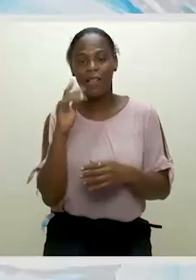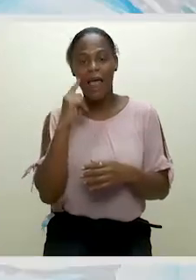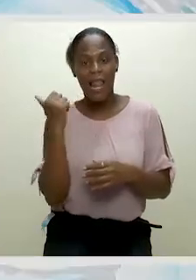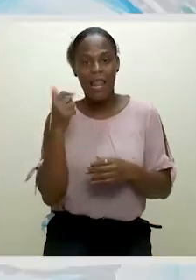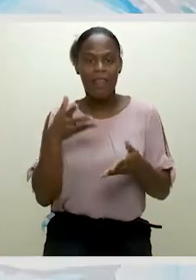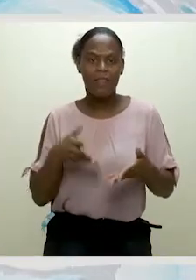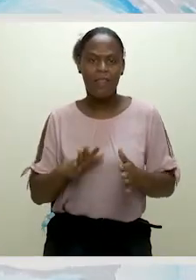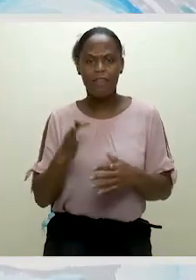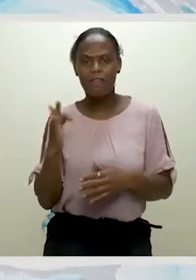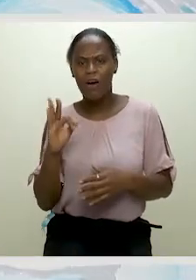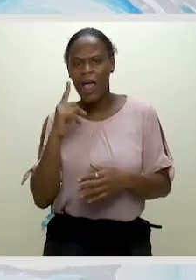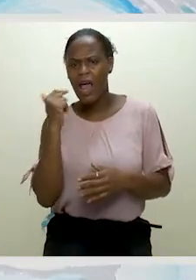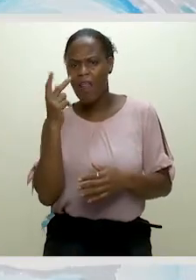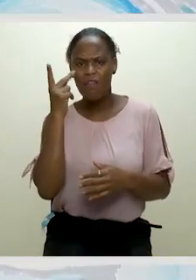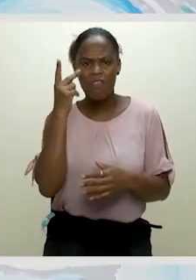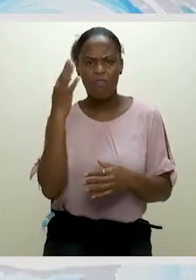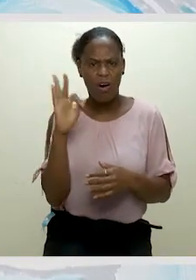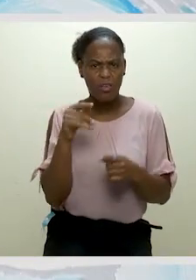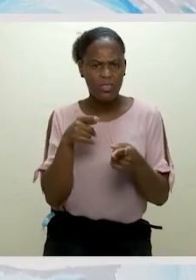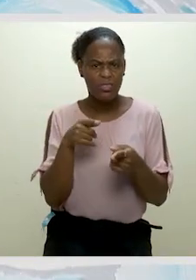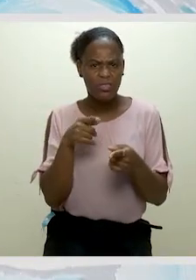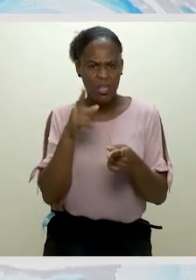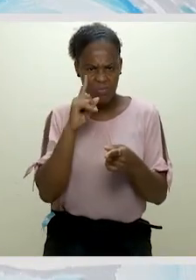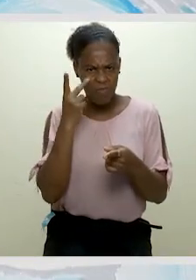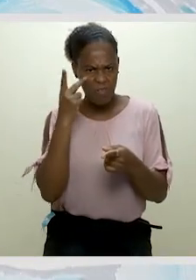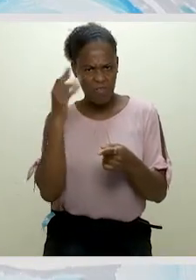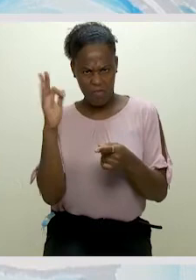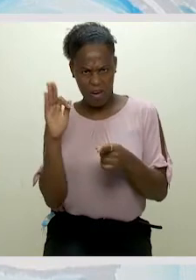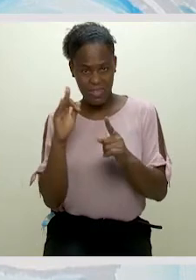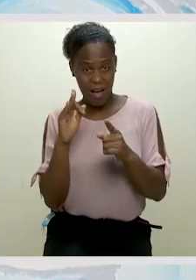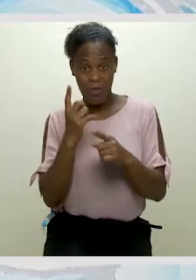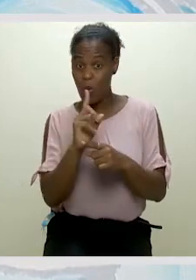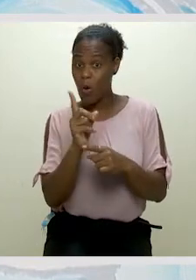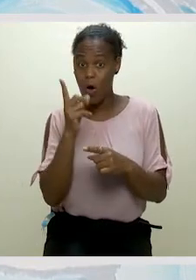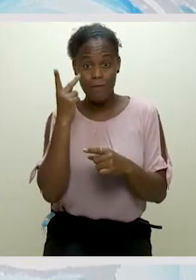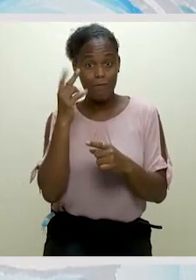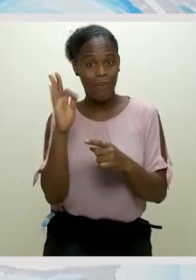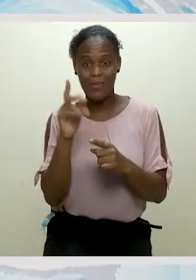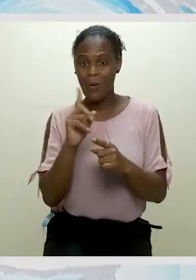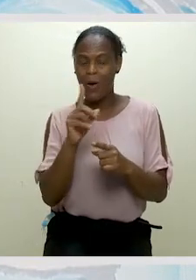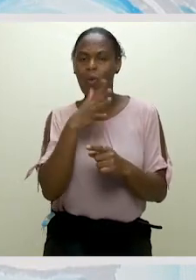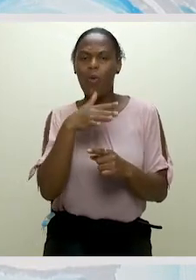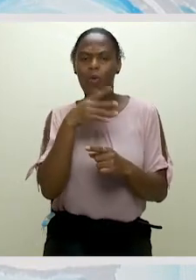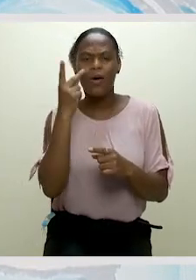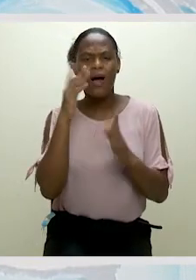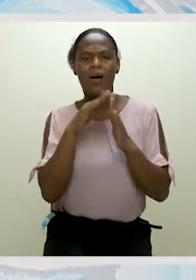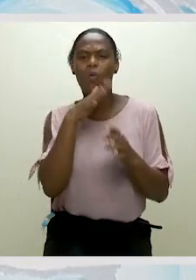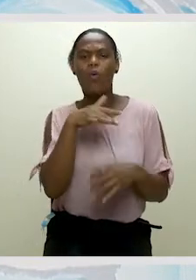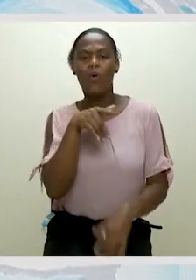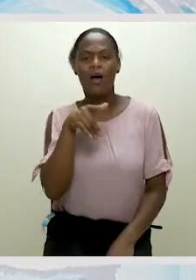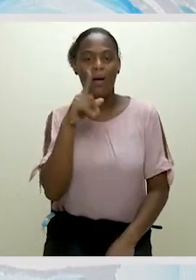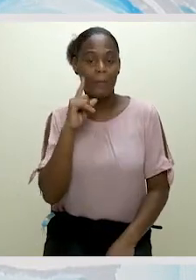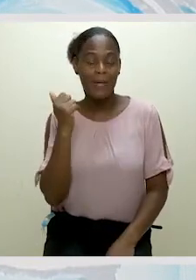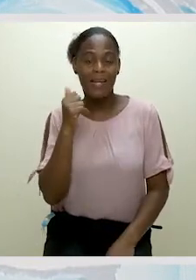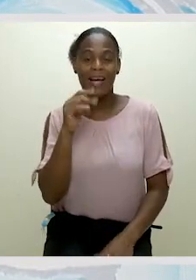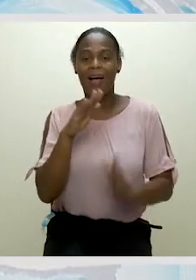est française et elle habite en France? Non, où est-ce qu'elle habite? Très bien,